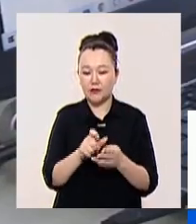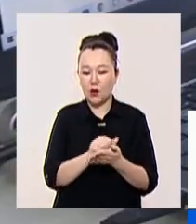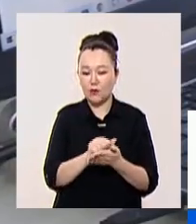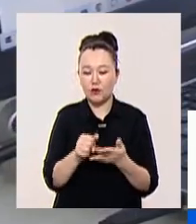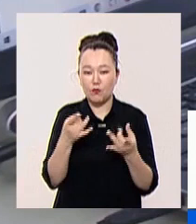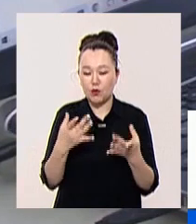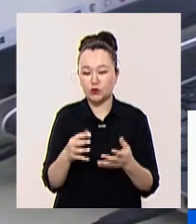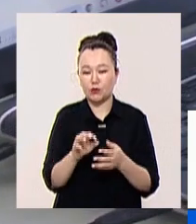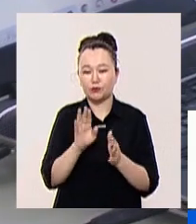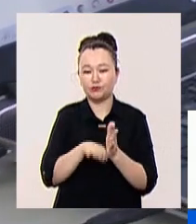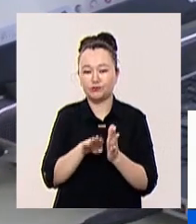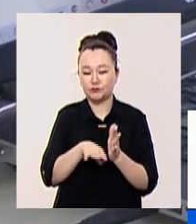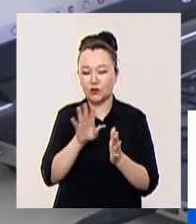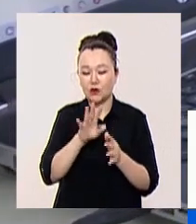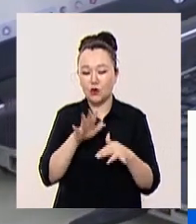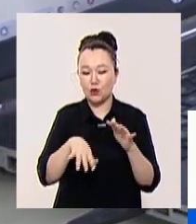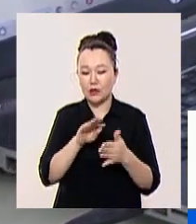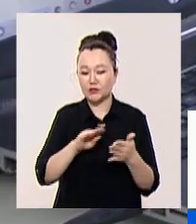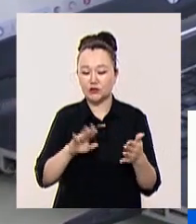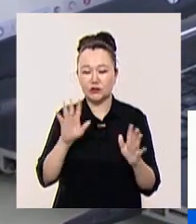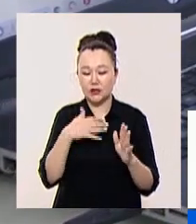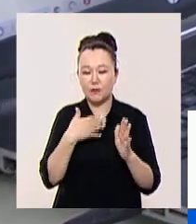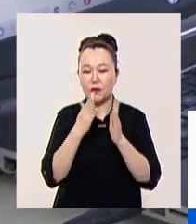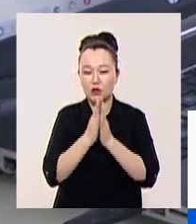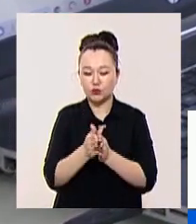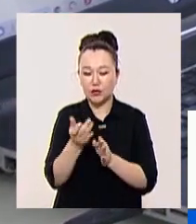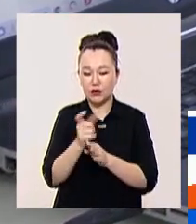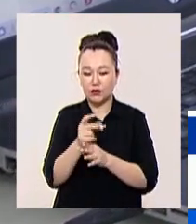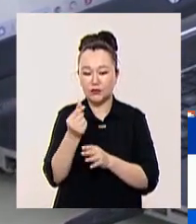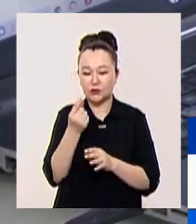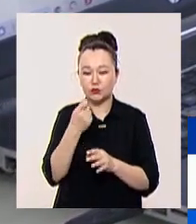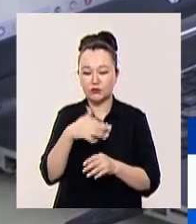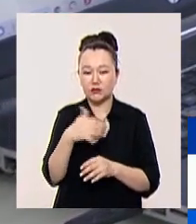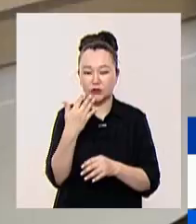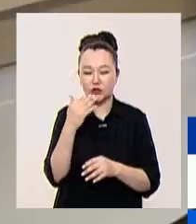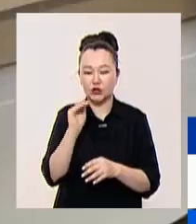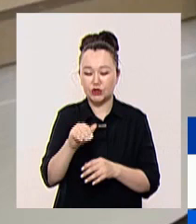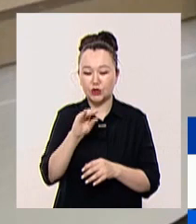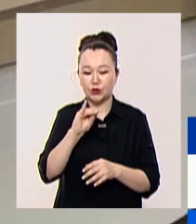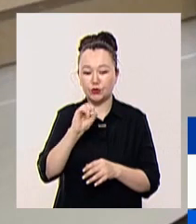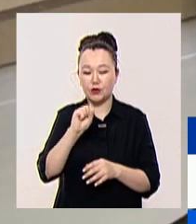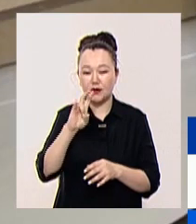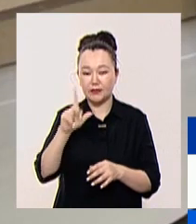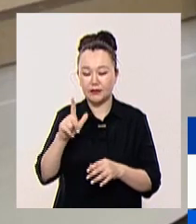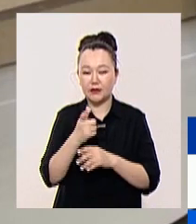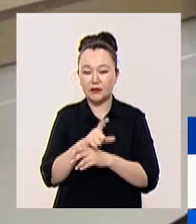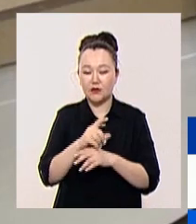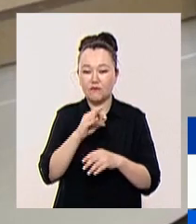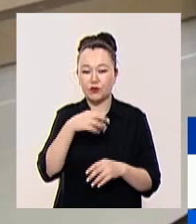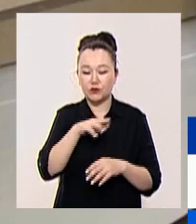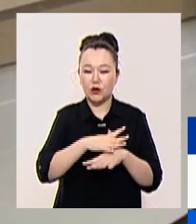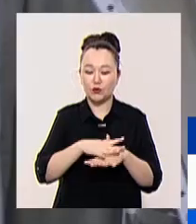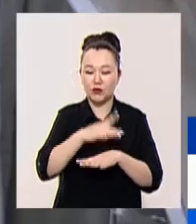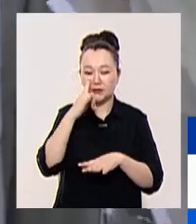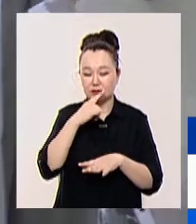просто какая-то бумажка, написанная от руки. Я прошу именно эту сумму, 150 тысяч юаней. В Фонде народу Казахстана